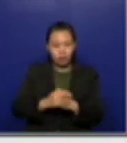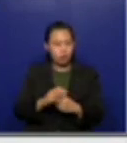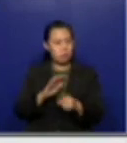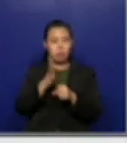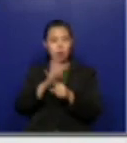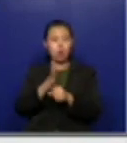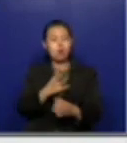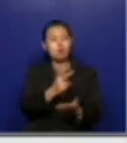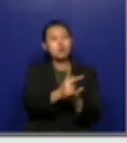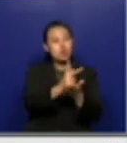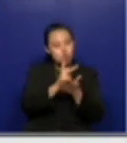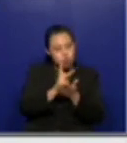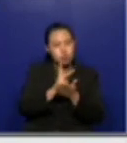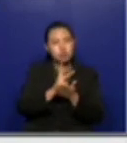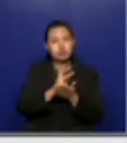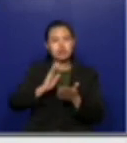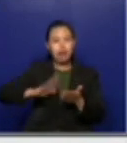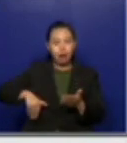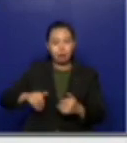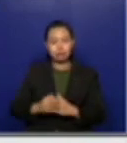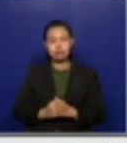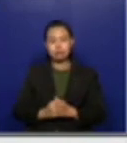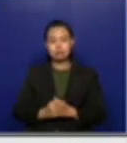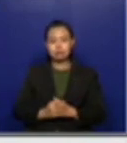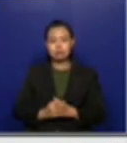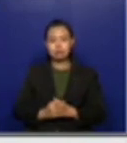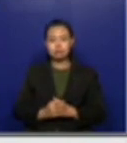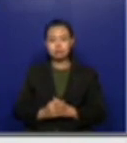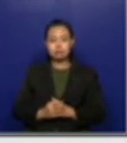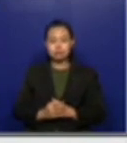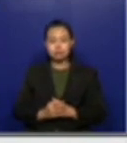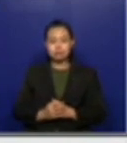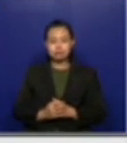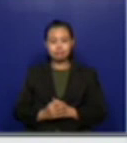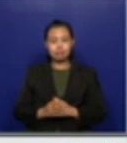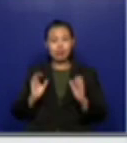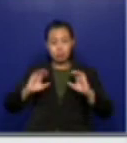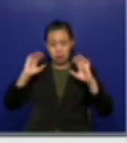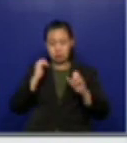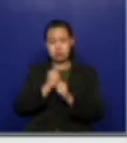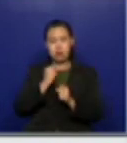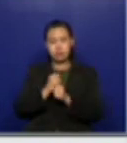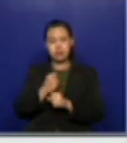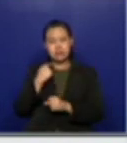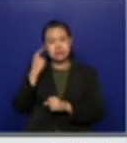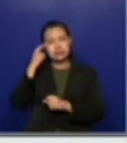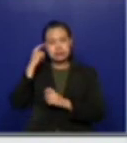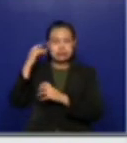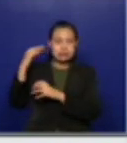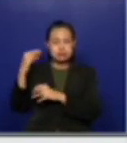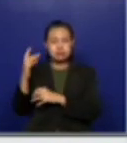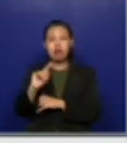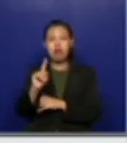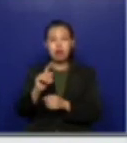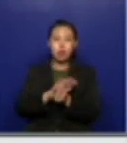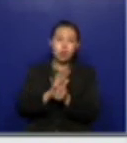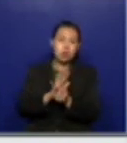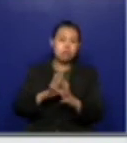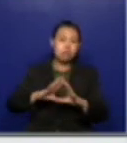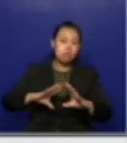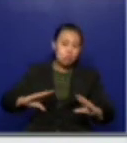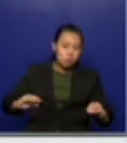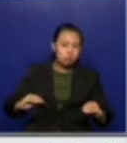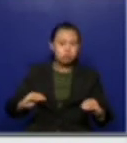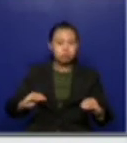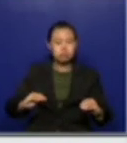กู้แล้วแจกปีนี้แจกแล้วเดี๋ยวกู้นี่ฮะรัฐบาลชุดนี้เขาทำเลยครับแล้วเราจะคาดหวังได้ยังไงล่ะครับหลังโควิดท่านประธานที่เคารพ